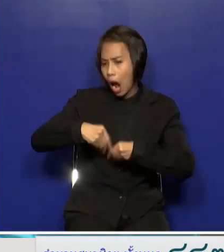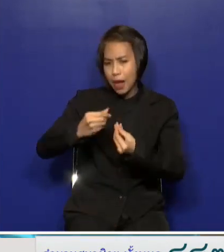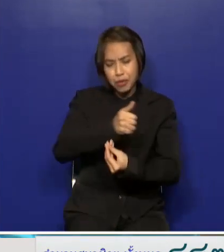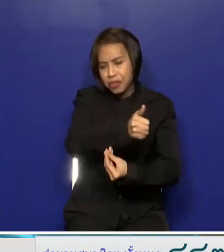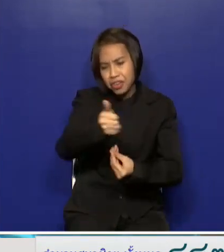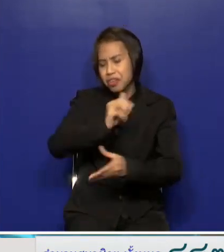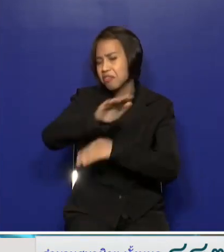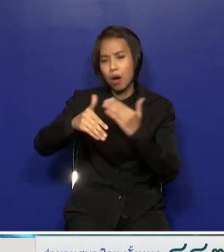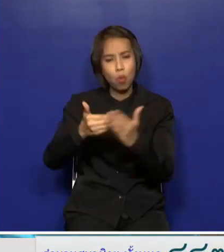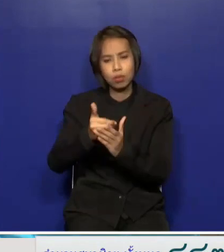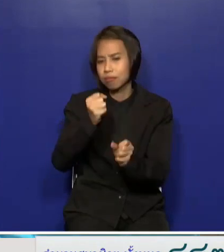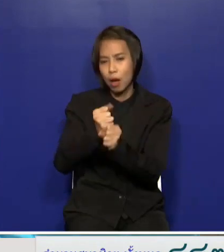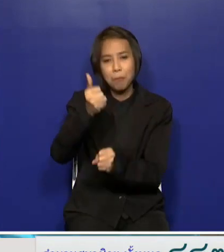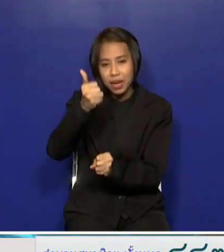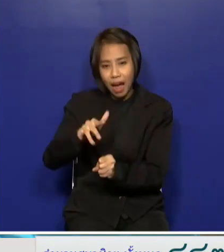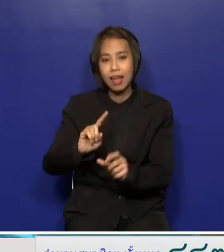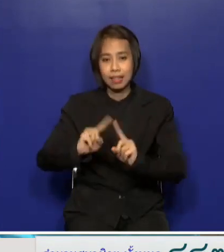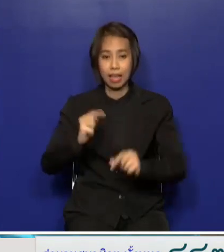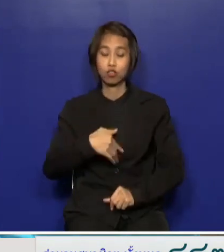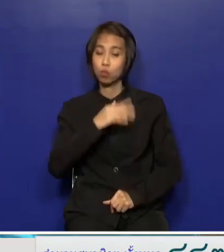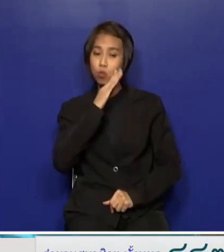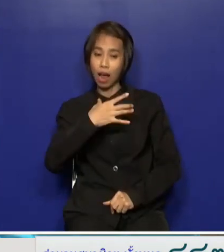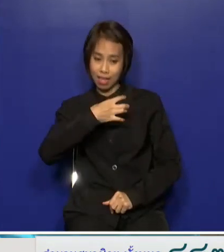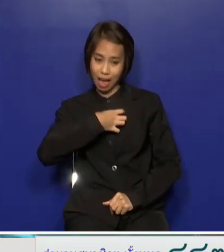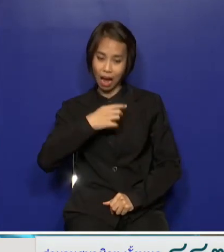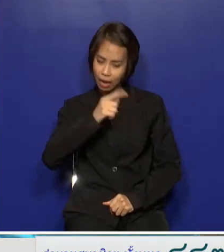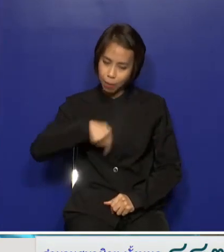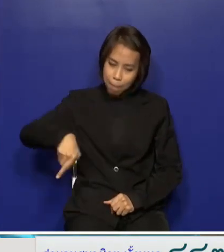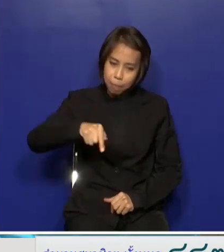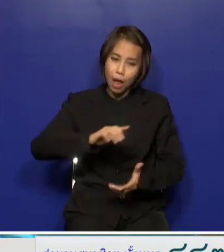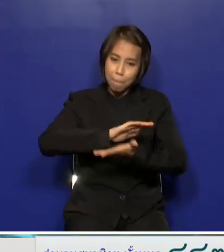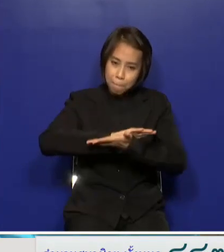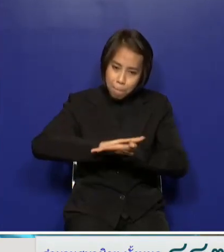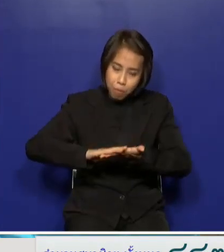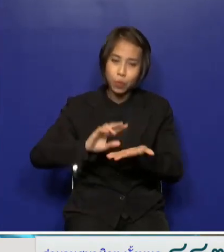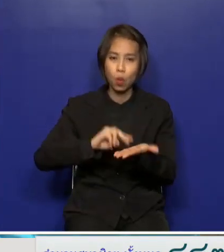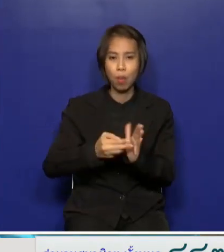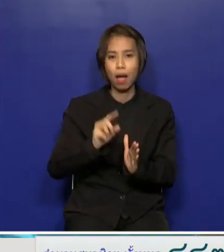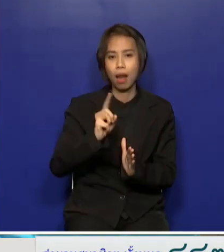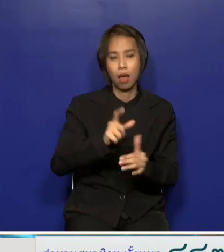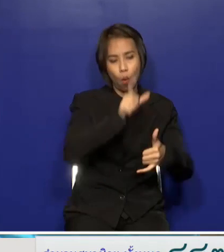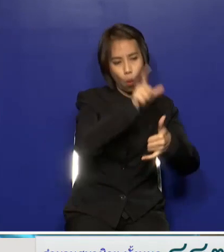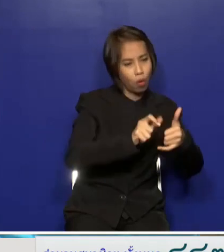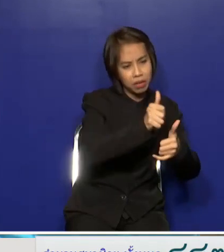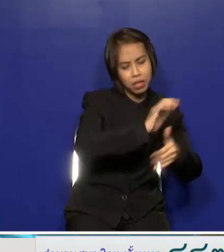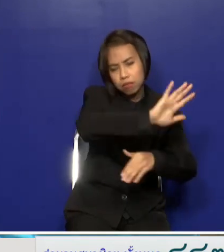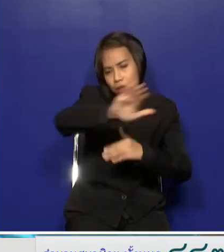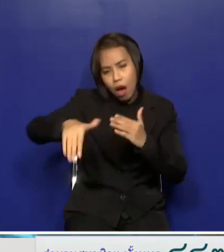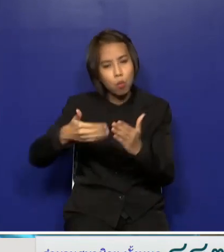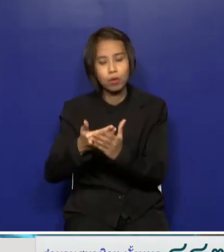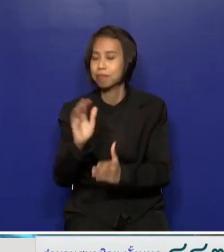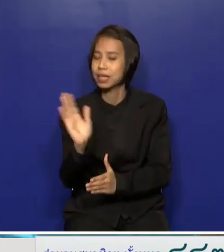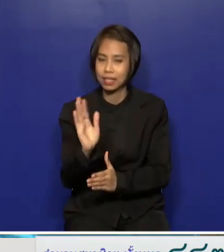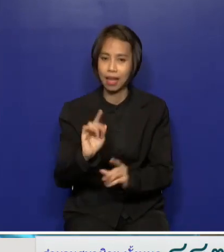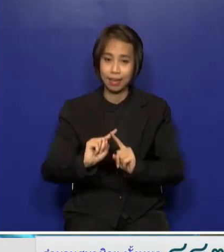ดนะครัการทำให้บานเมองเรามีความปกติสุขเรียบร้อยถงไมใช่การทำให้ทกคนเป็คนดีหากแต่จะส่ง